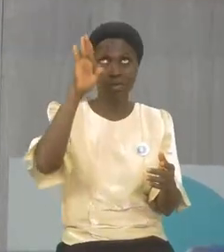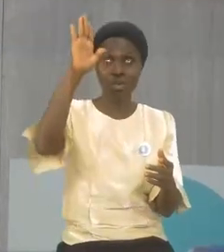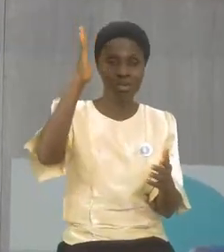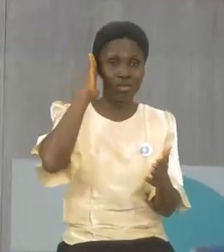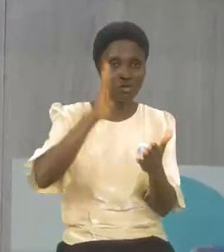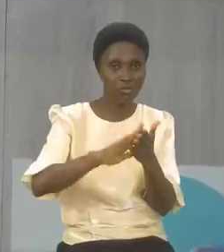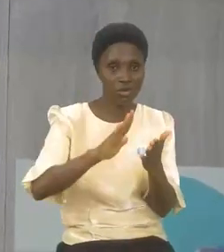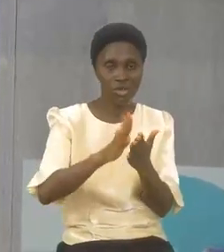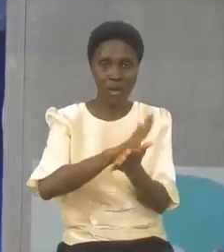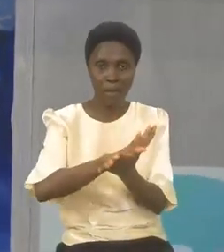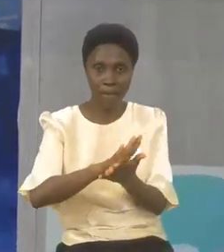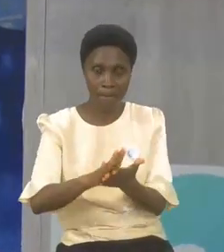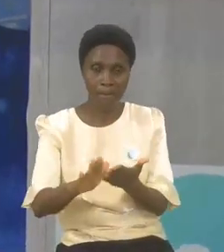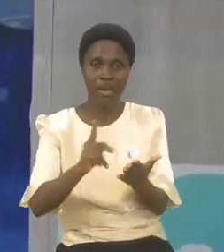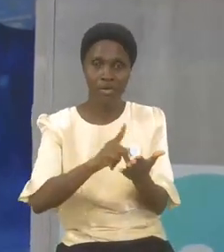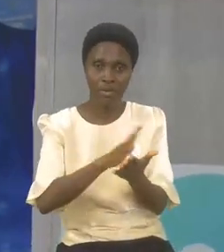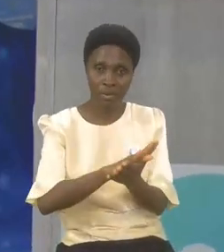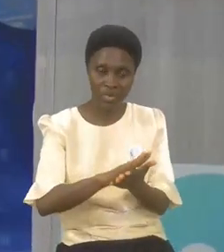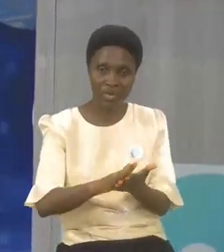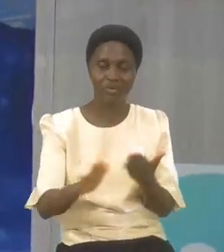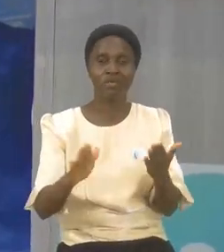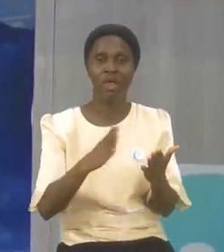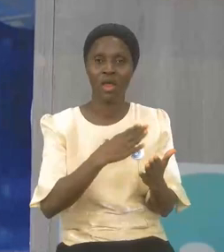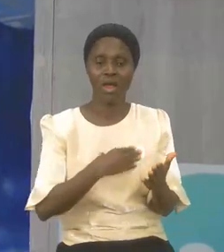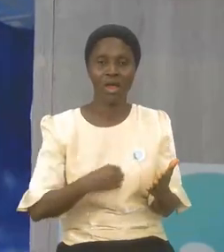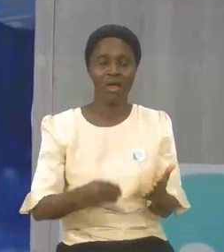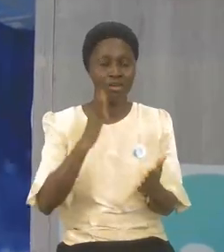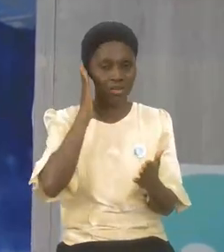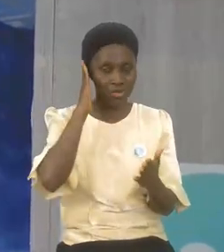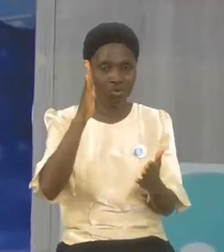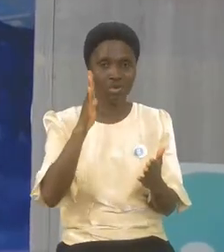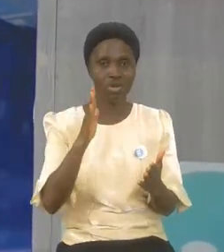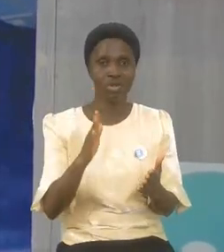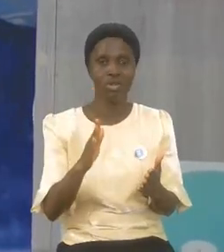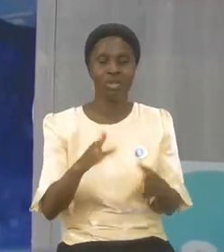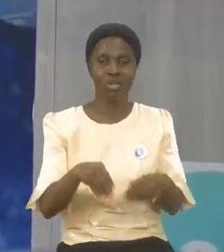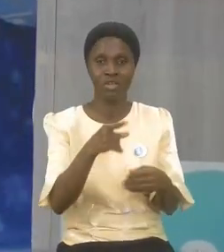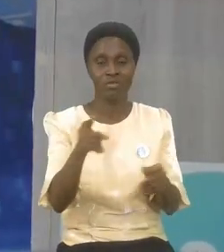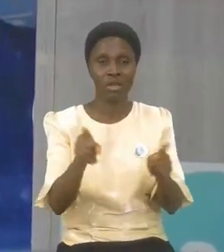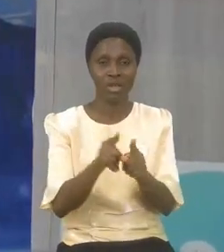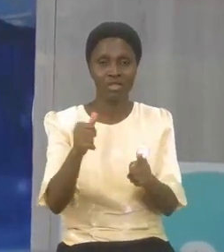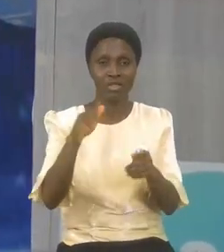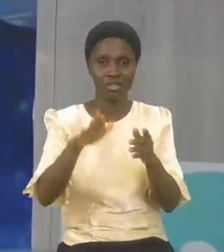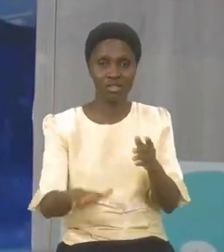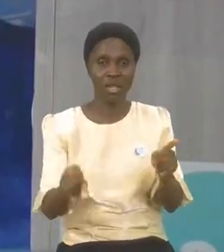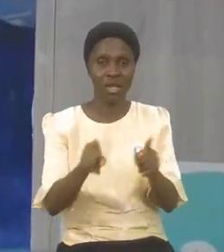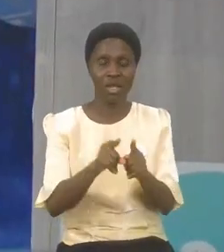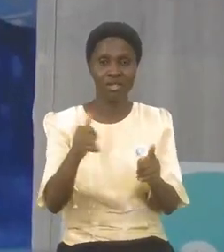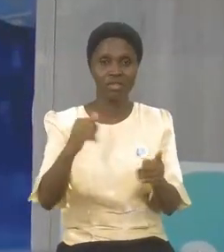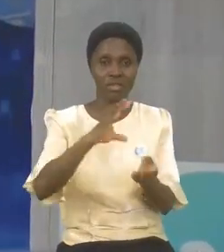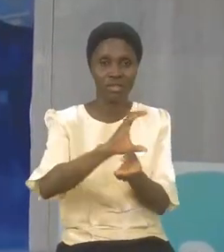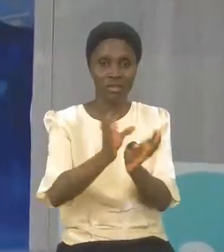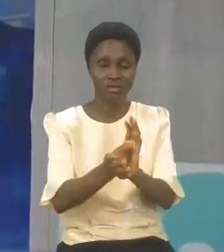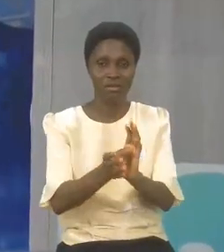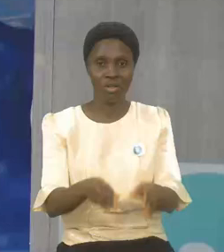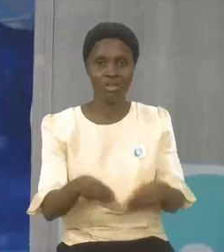le purifier, qui va lui donner le pouvoir et qui te donnera en tant qu'enfant, en tant que disciple,